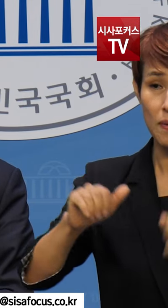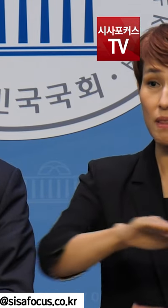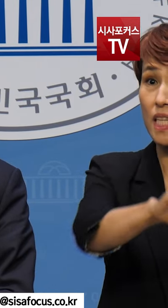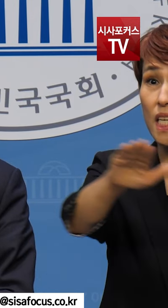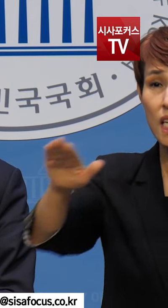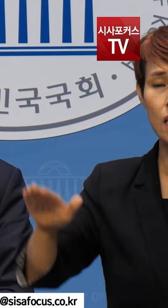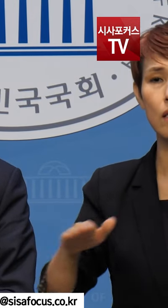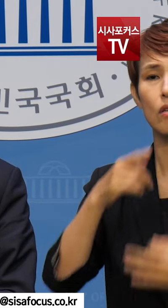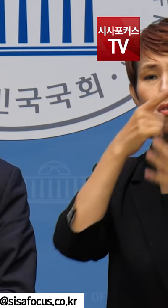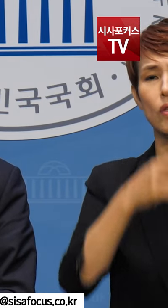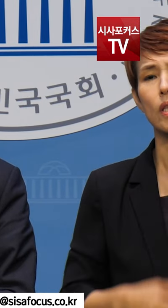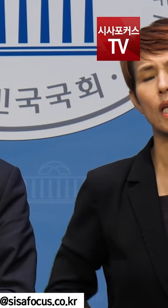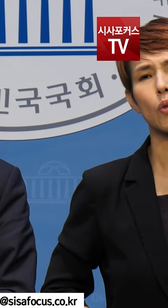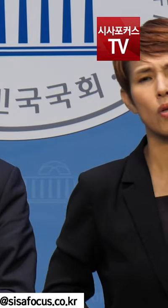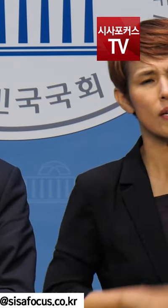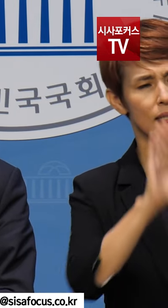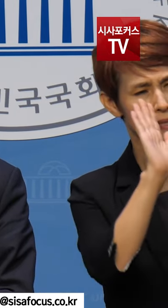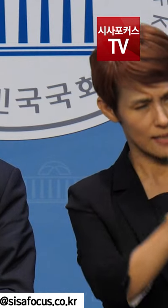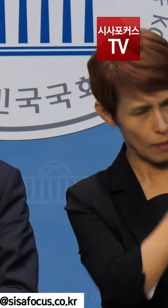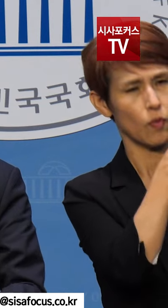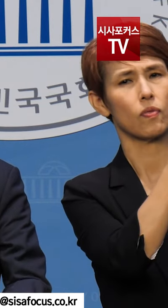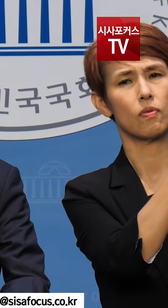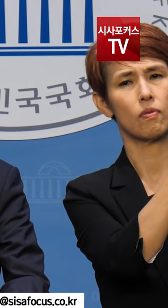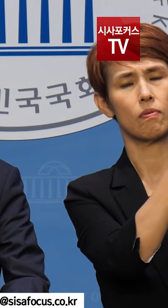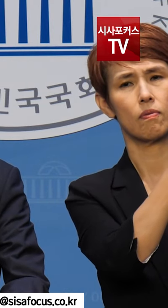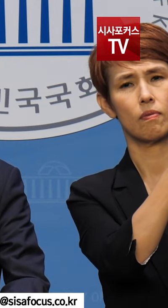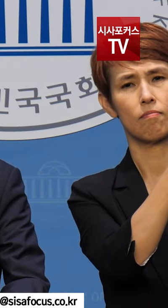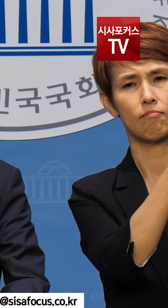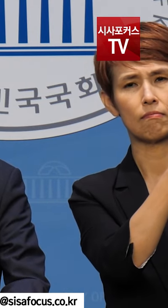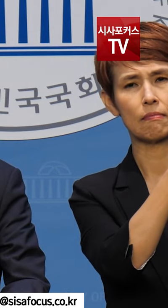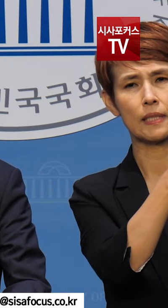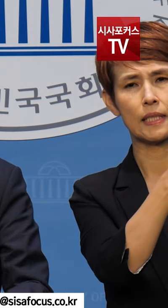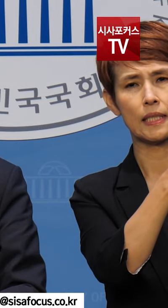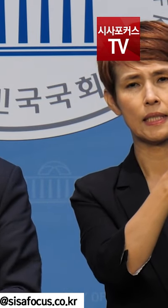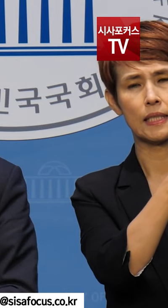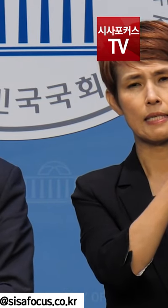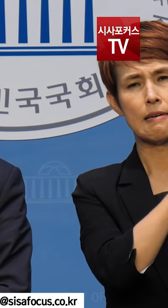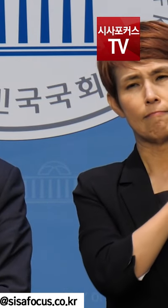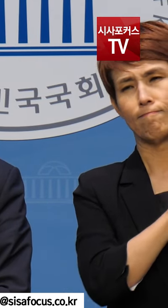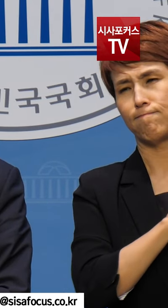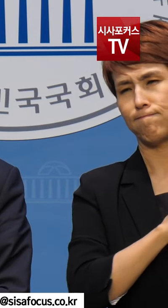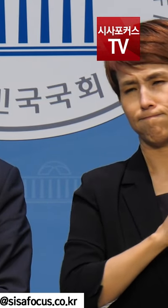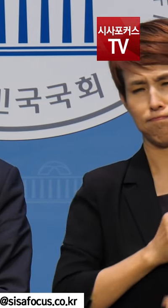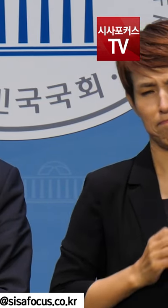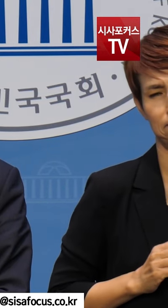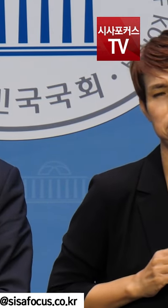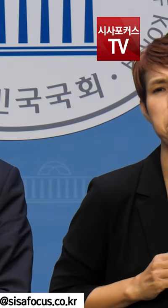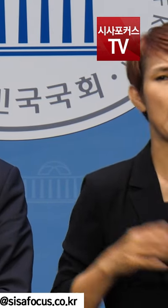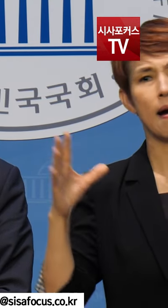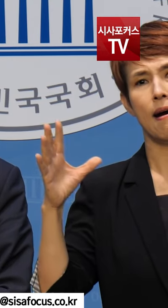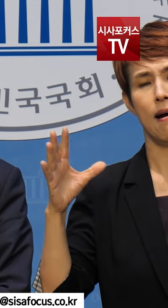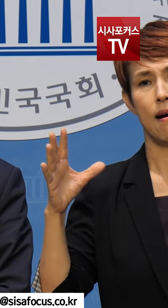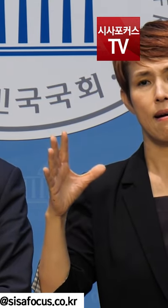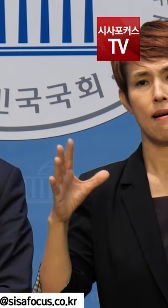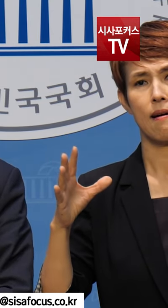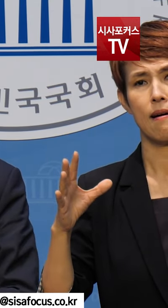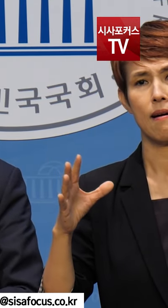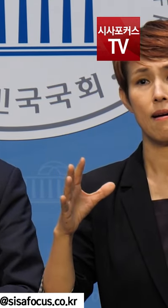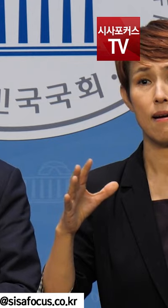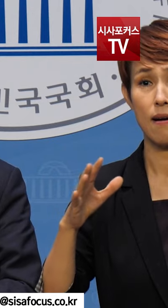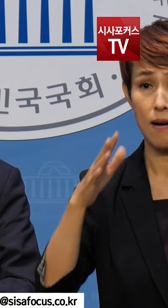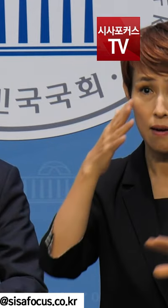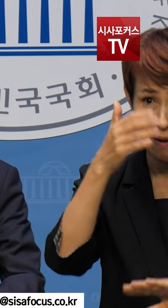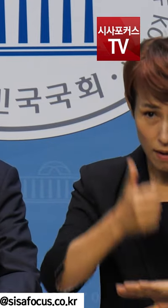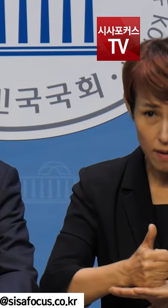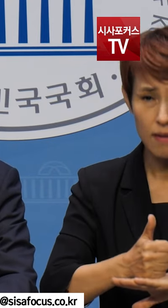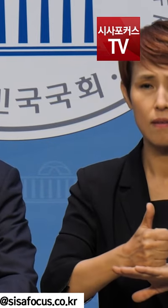윤석열 대통령의 잘못된 국정운영이 쌓이고 쌓여서 드디어 이 더 이상 지켜만 볼 수